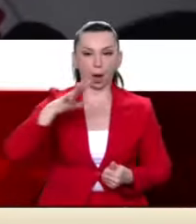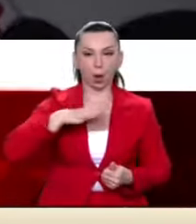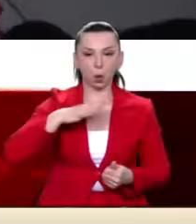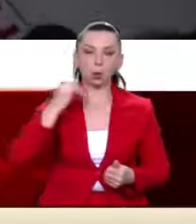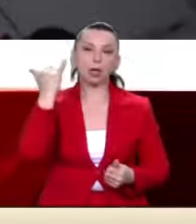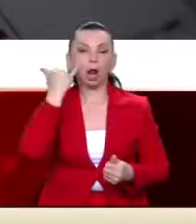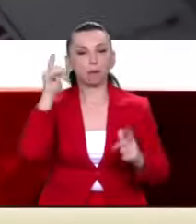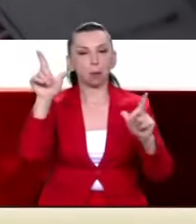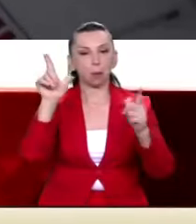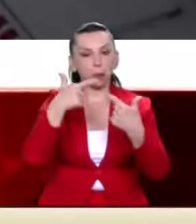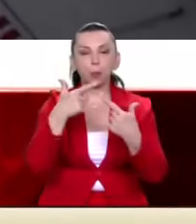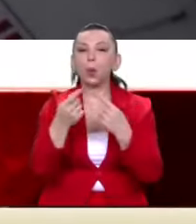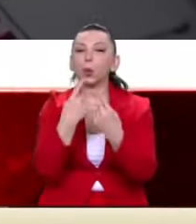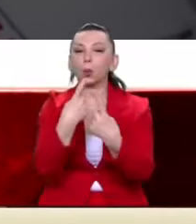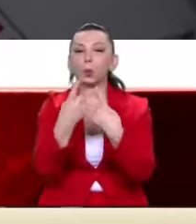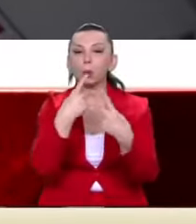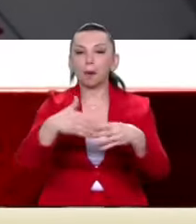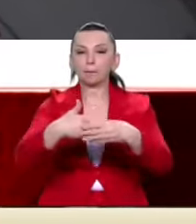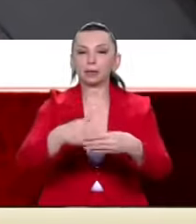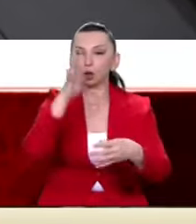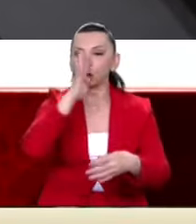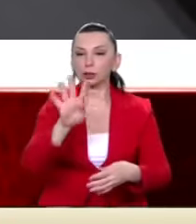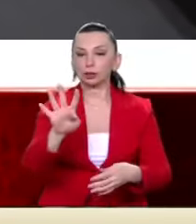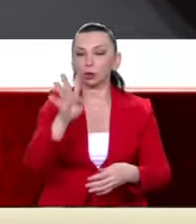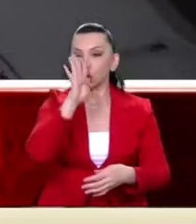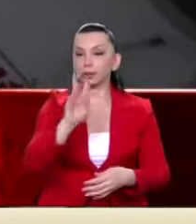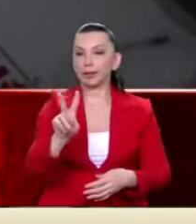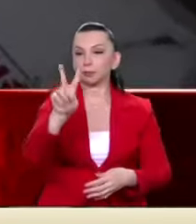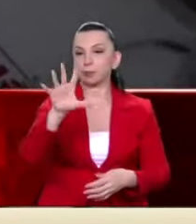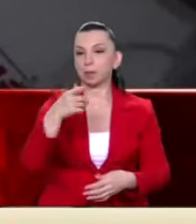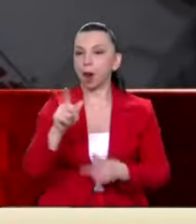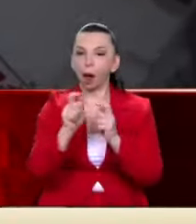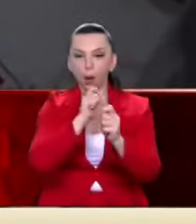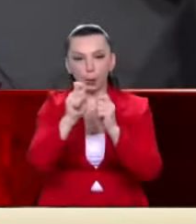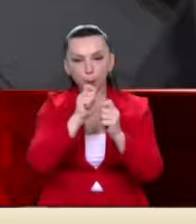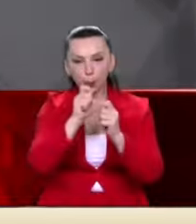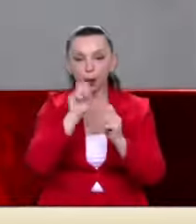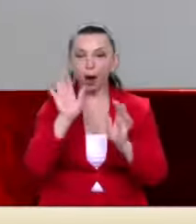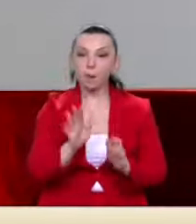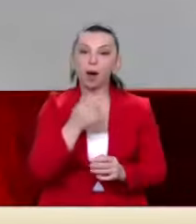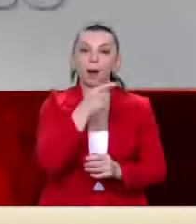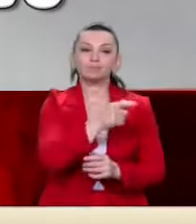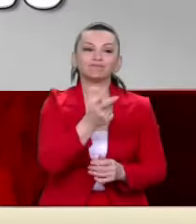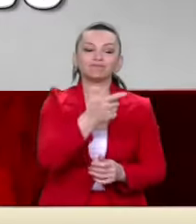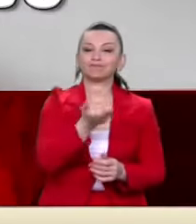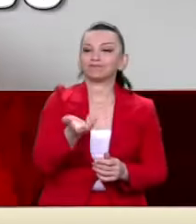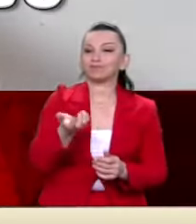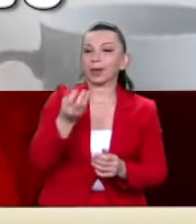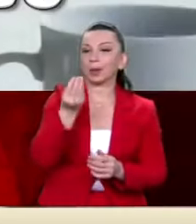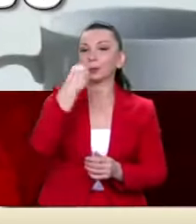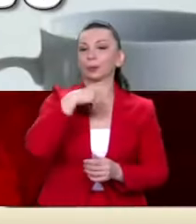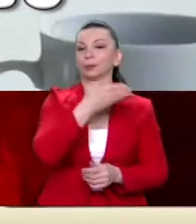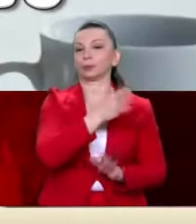Taraflar telefonda yaptıkları pazarlıkla 475 bin liraya anlaştı. Ama o kurulan tuzaktan habersizdi. Aracı almak isteyen kişi